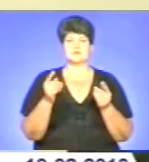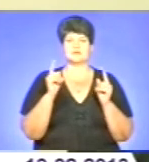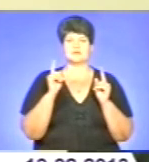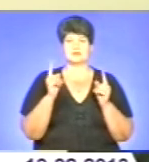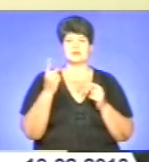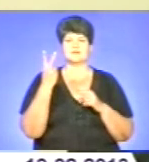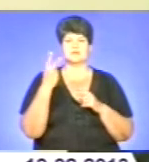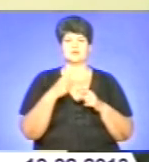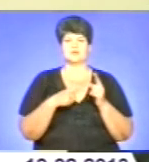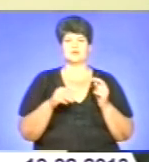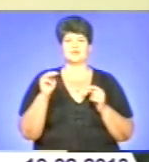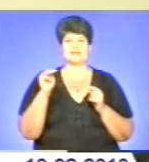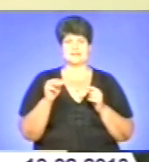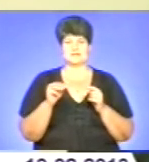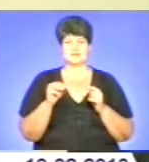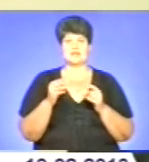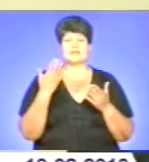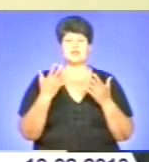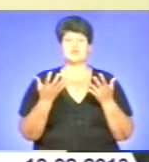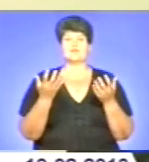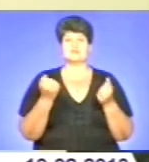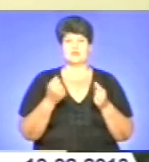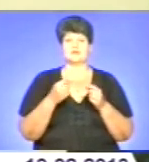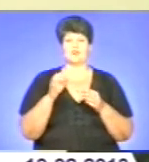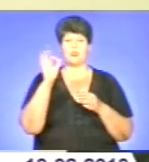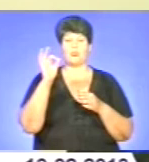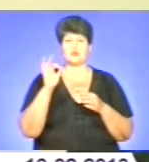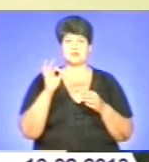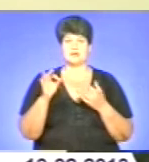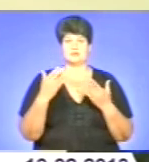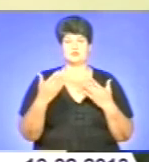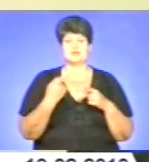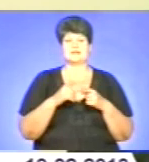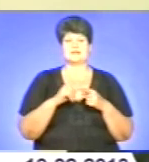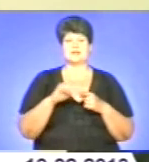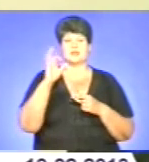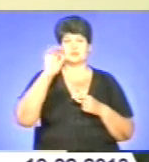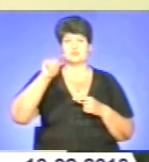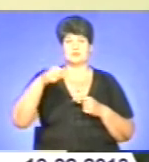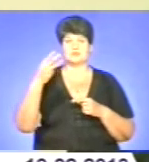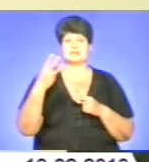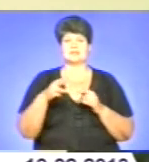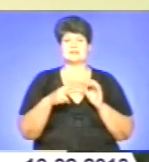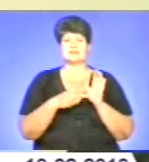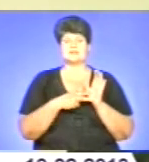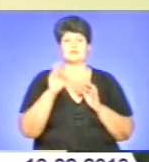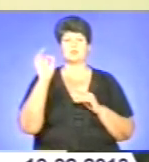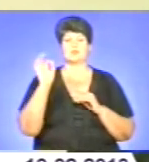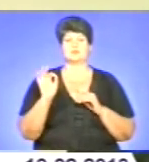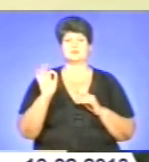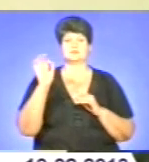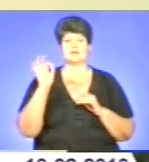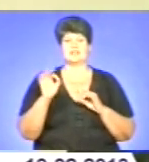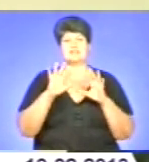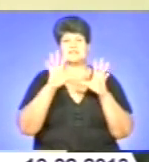2 пося якщо взяти в відсотковому відношенні це всього-навсього 0,37%